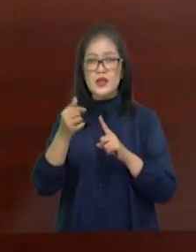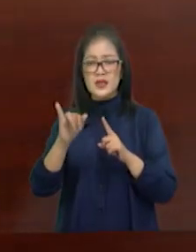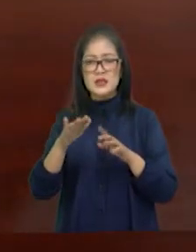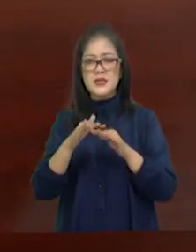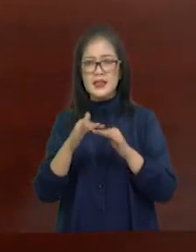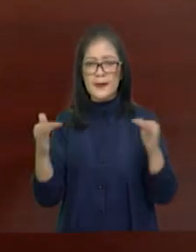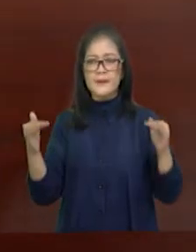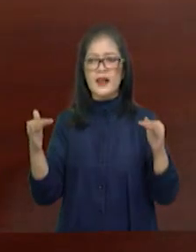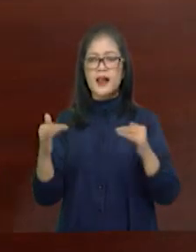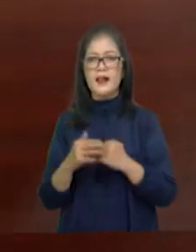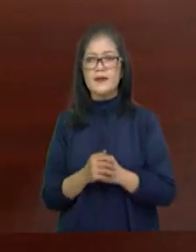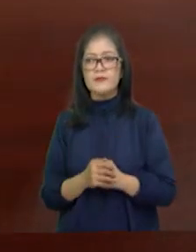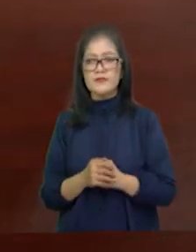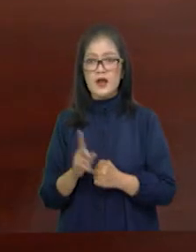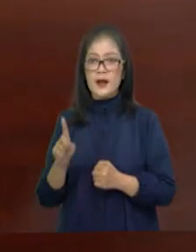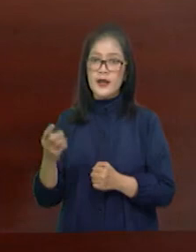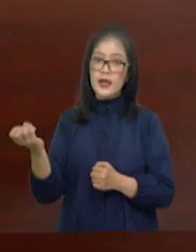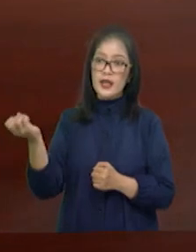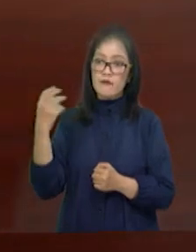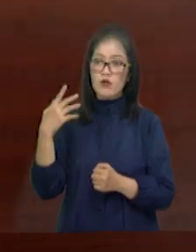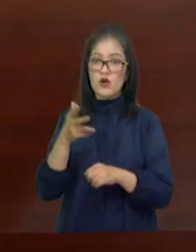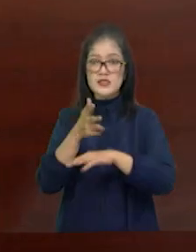Ini tidak didapatkan CCTV di